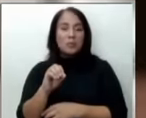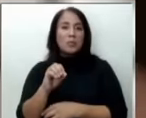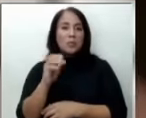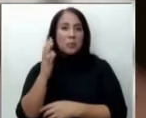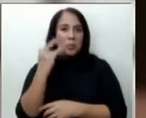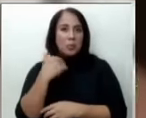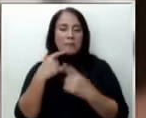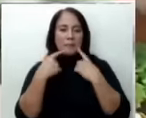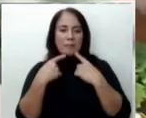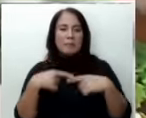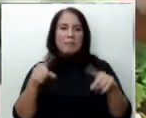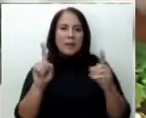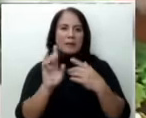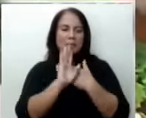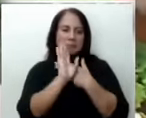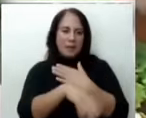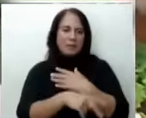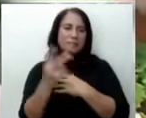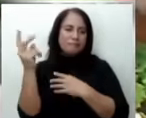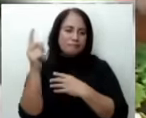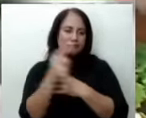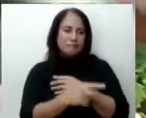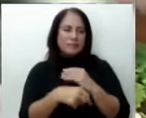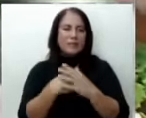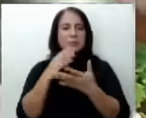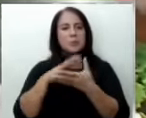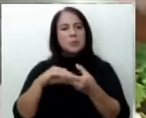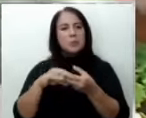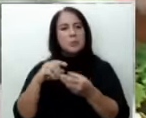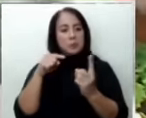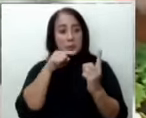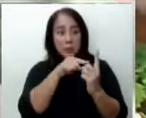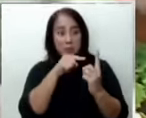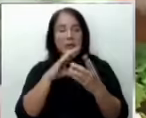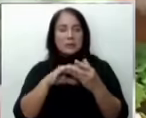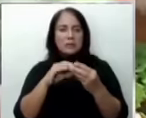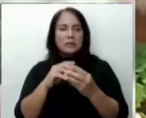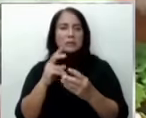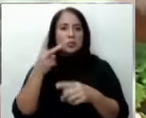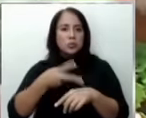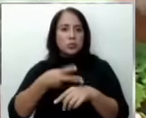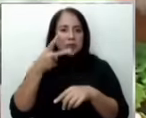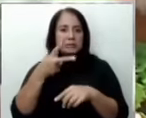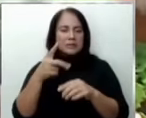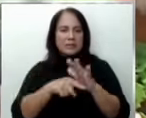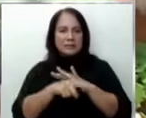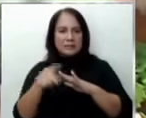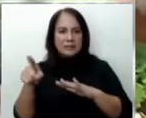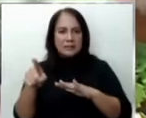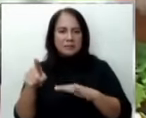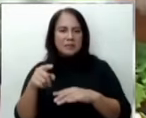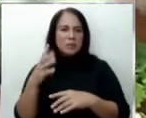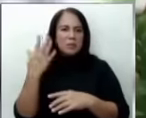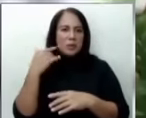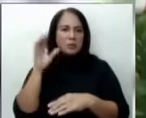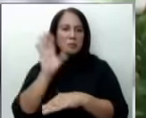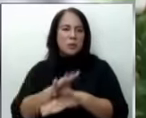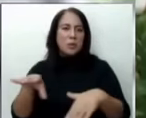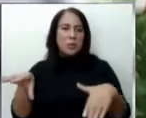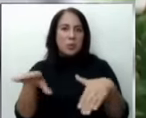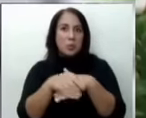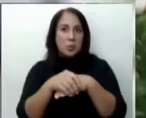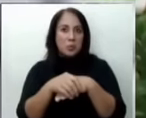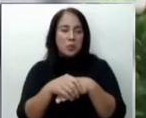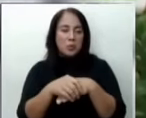ay nakababa na sila. Kwento sa amin ni Rafi, 2 beses siyang tumakas nang pilit siyang ipinapakasal ni Senyor Aguila. Una